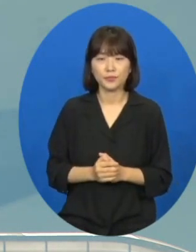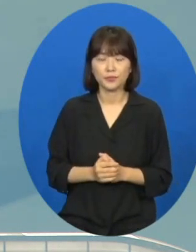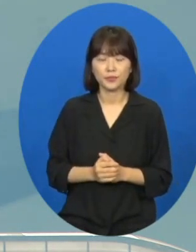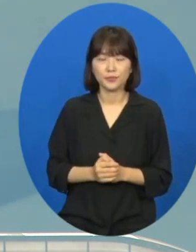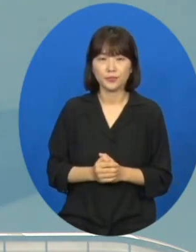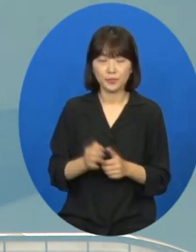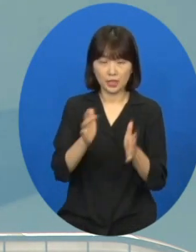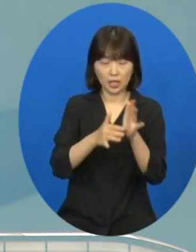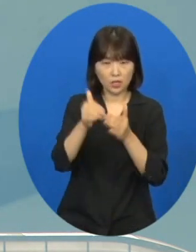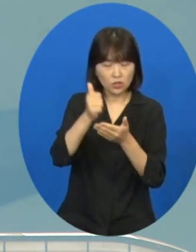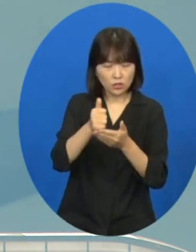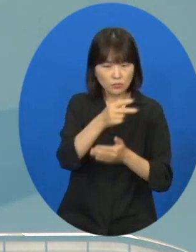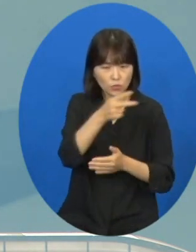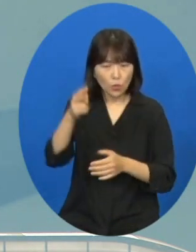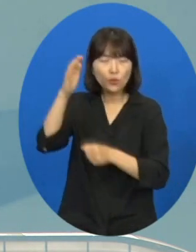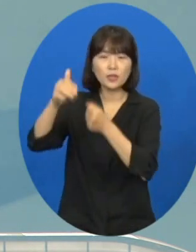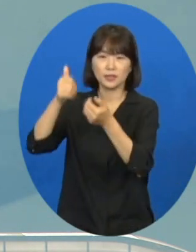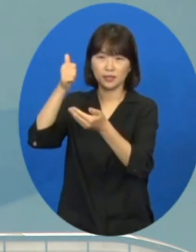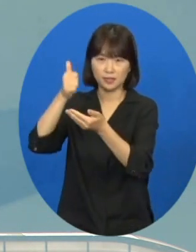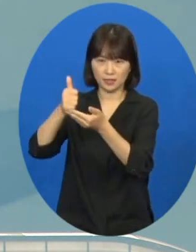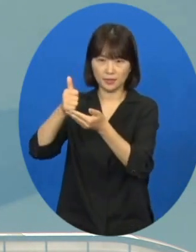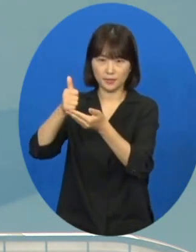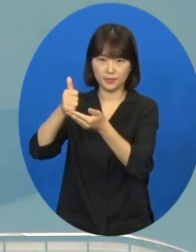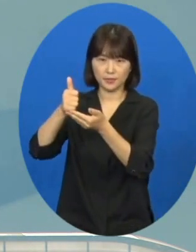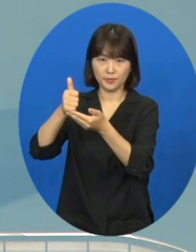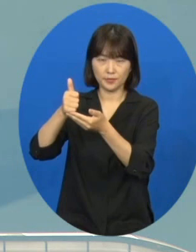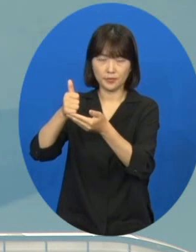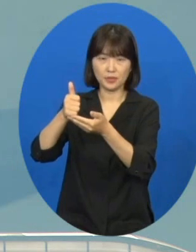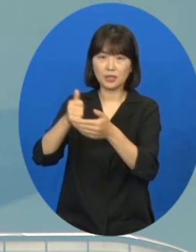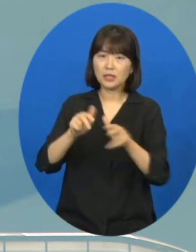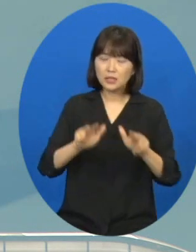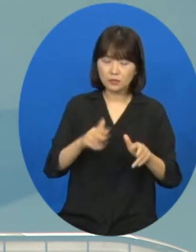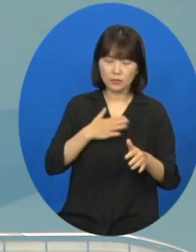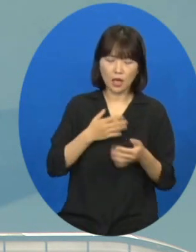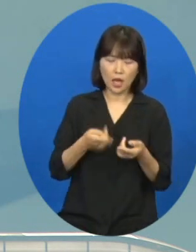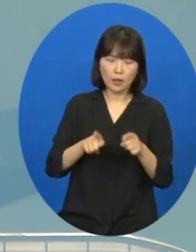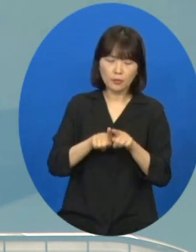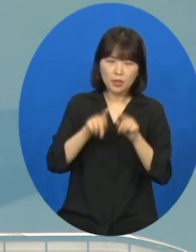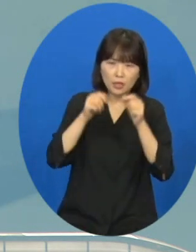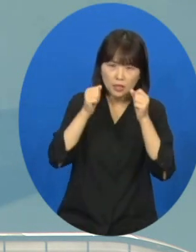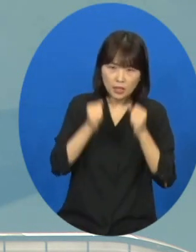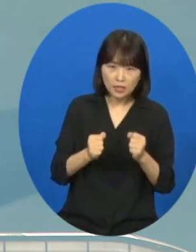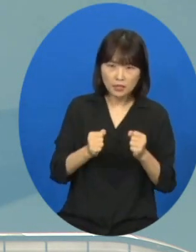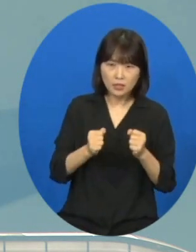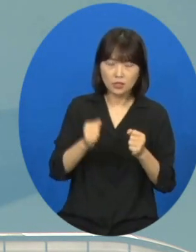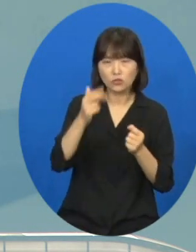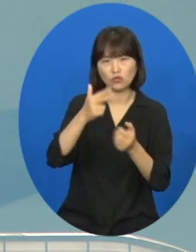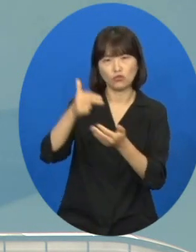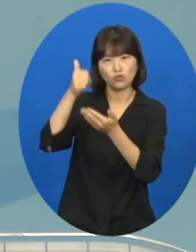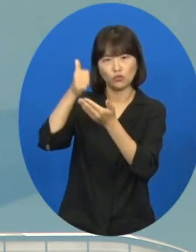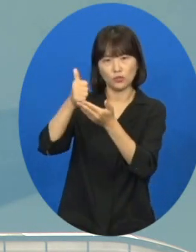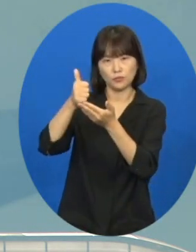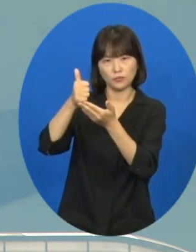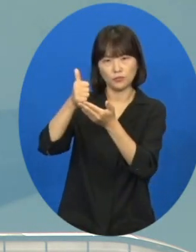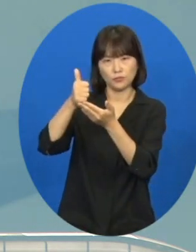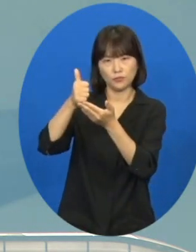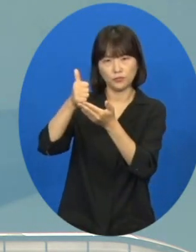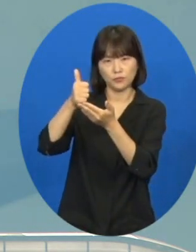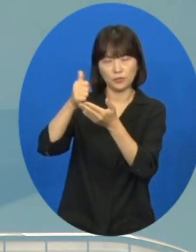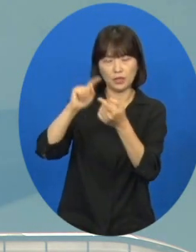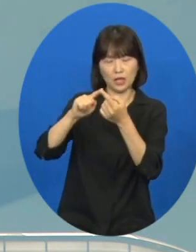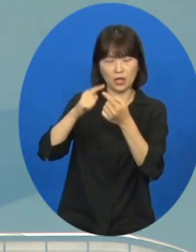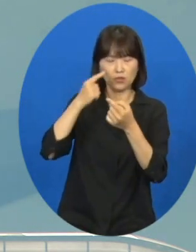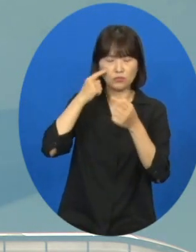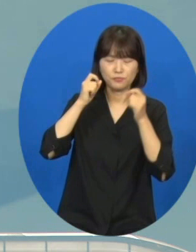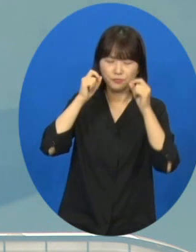분명히 예수님은 하나님이시지만 지금 나와 함께 계신 주님으로는 눈이 안